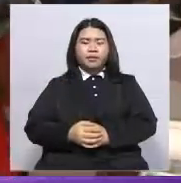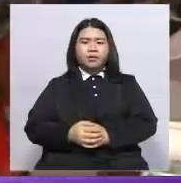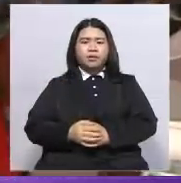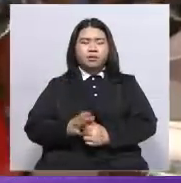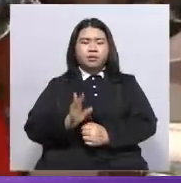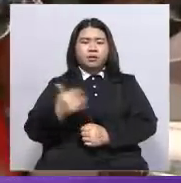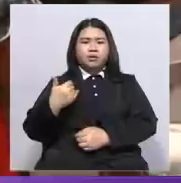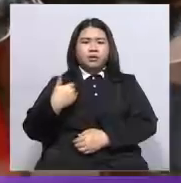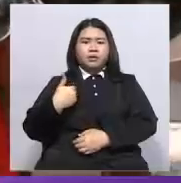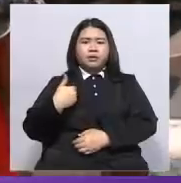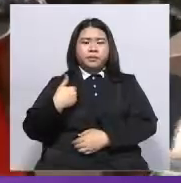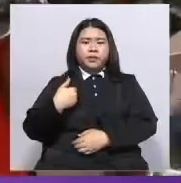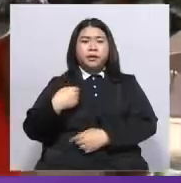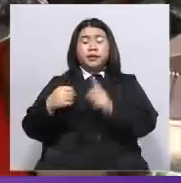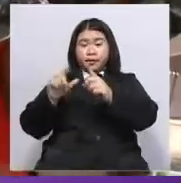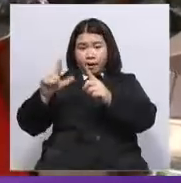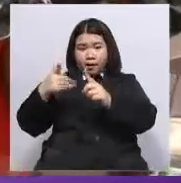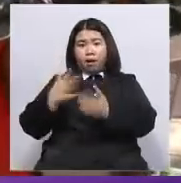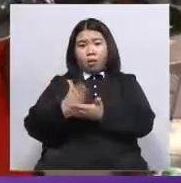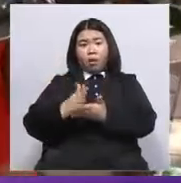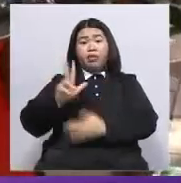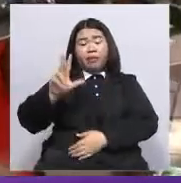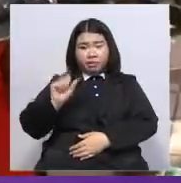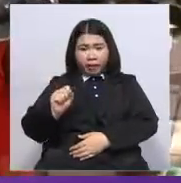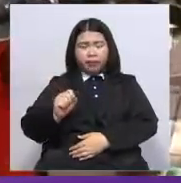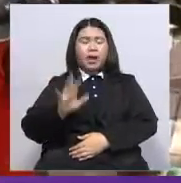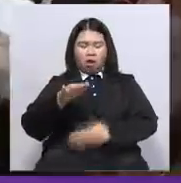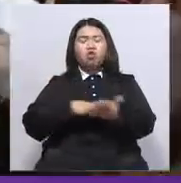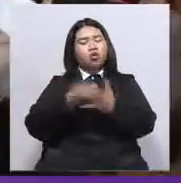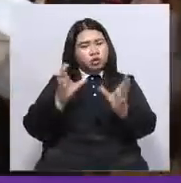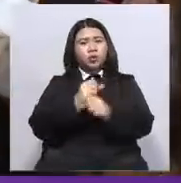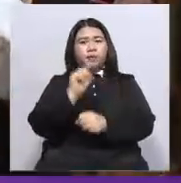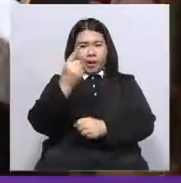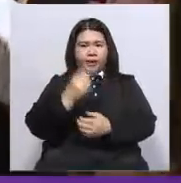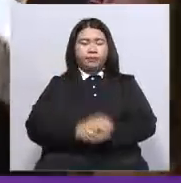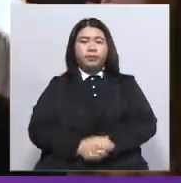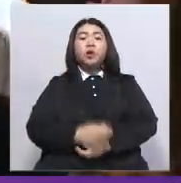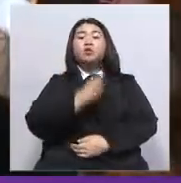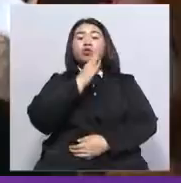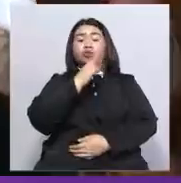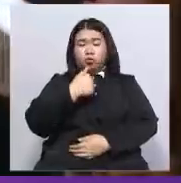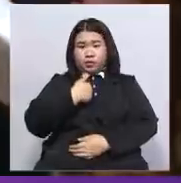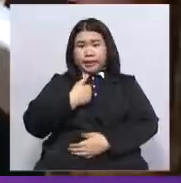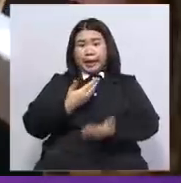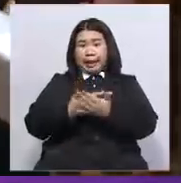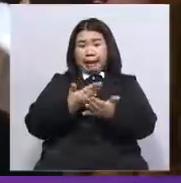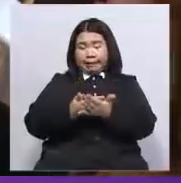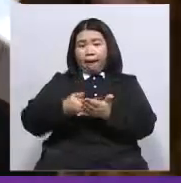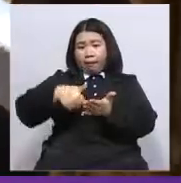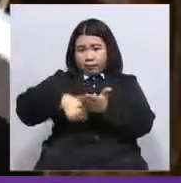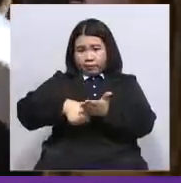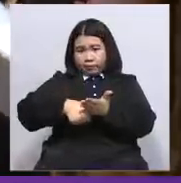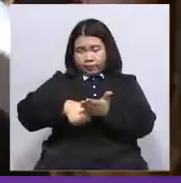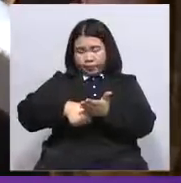สามแสนบาทค่ะขออภัยก็คือสรุปใหม่นะคะก็คือถ้าดิฉันเป็นหนี้เกษตรกร